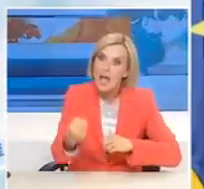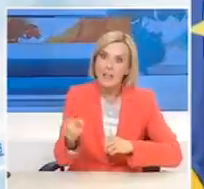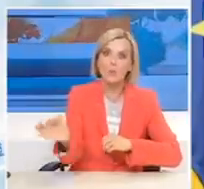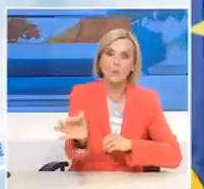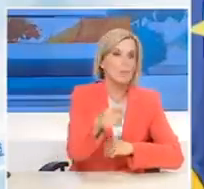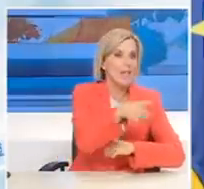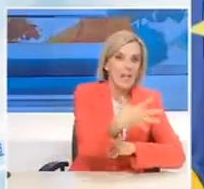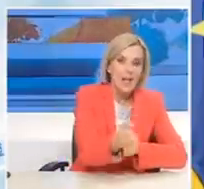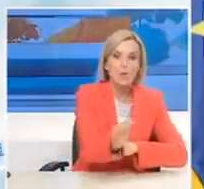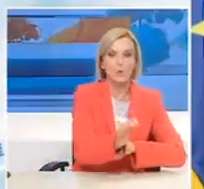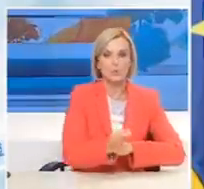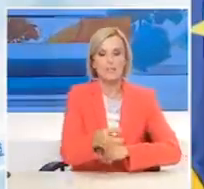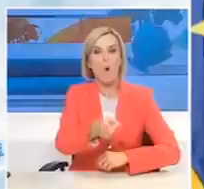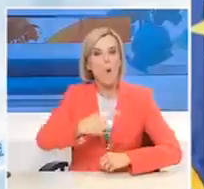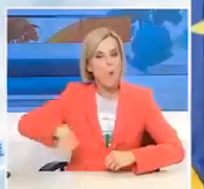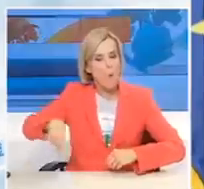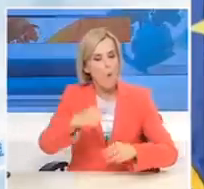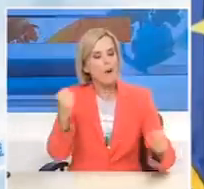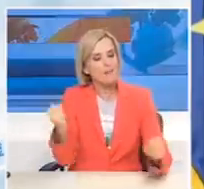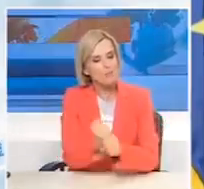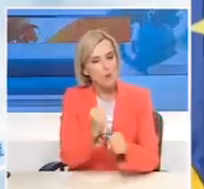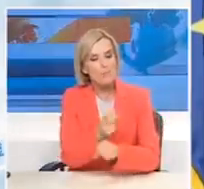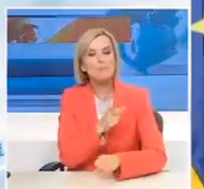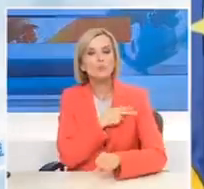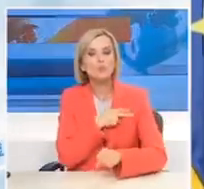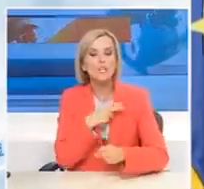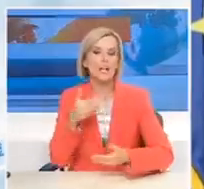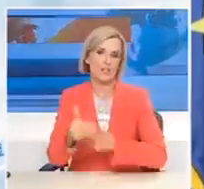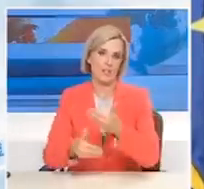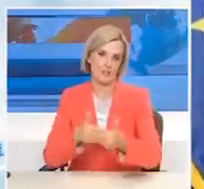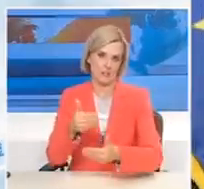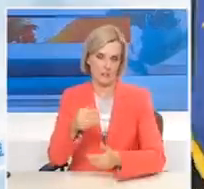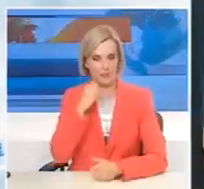τους, όλοι έχουν κάνει αυτό που πρέπει ώστε να προχωρήσουμε στην επόμενη μέρα.